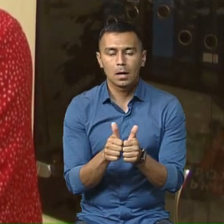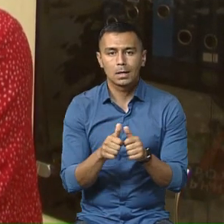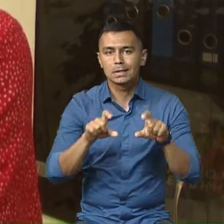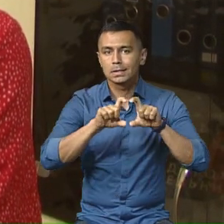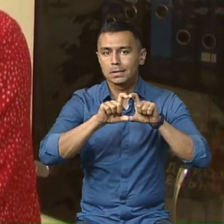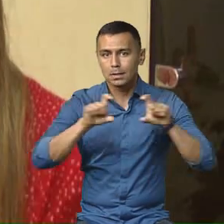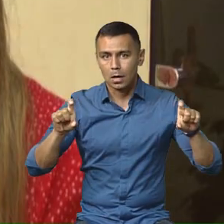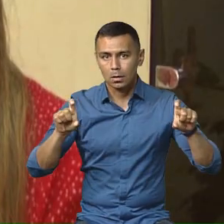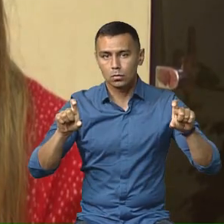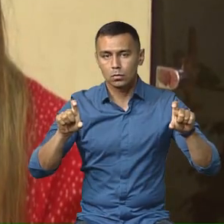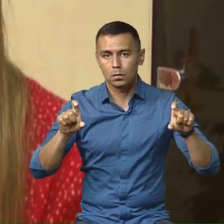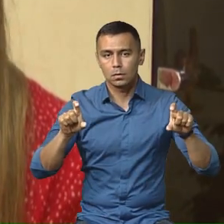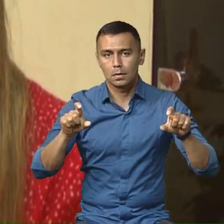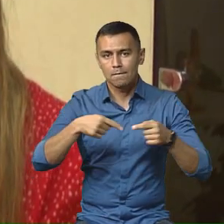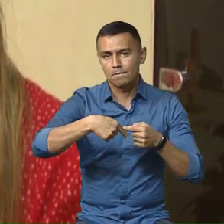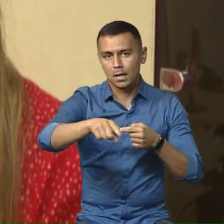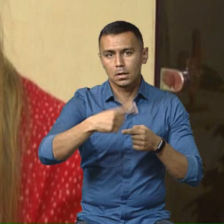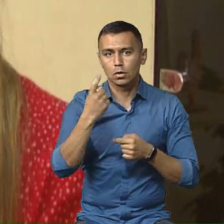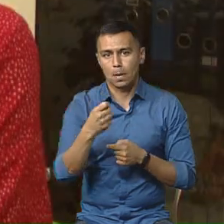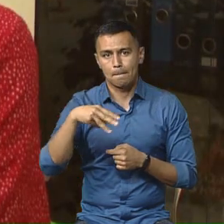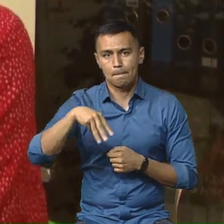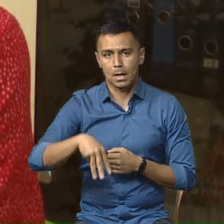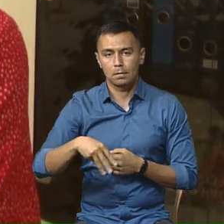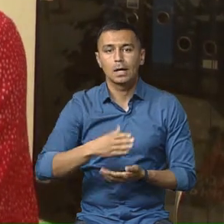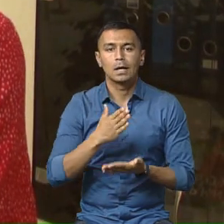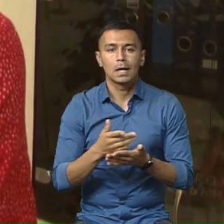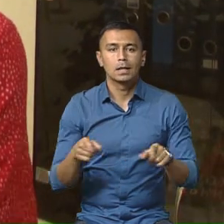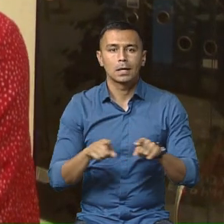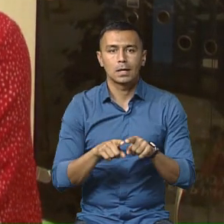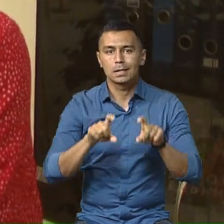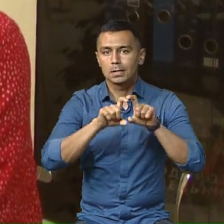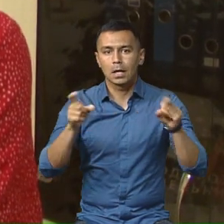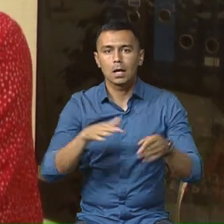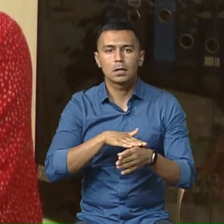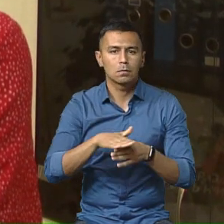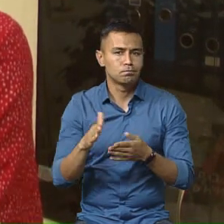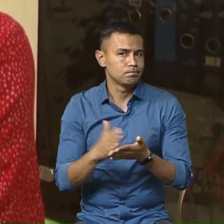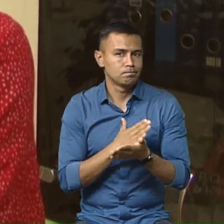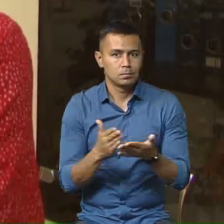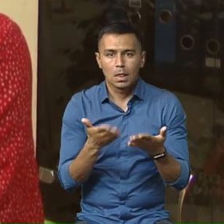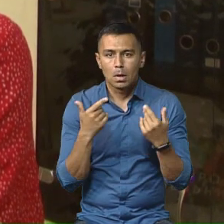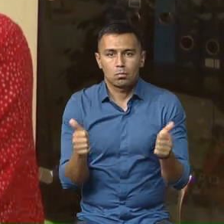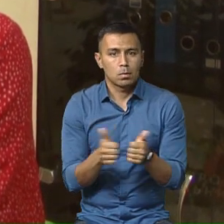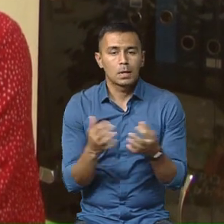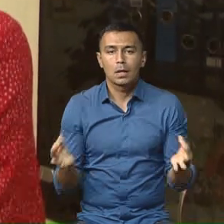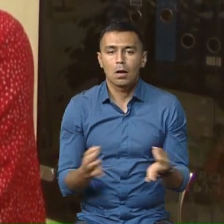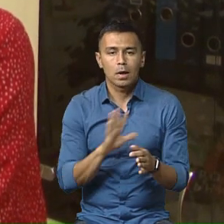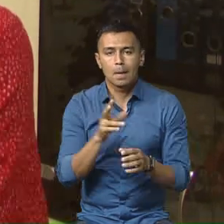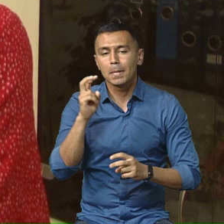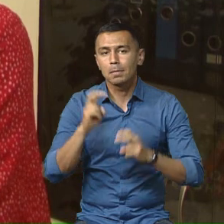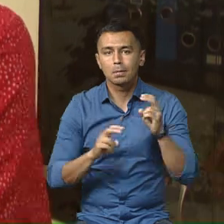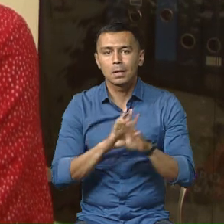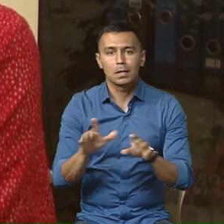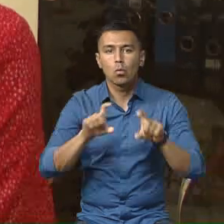закладу в відстані 100 метрів. Є такі заклади, які абсолютно нічого не мають поблизу ніякого, ні підприємства,